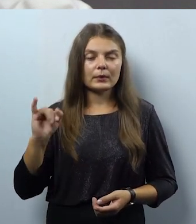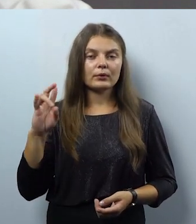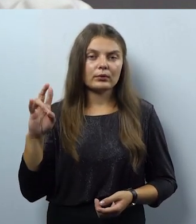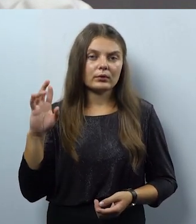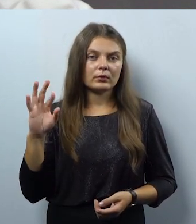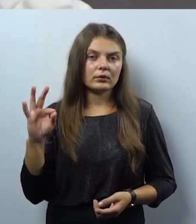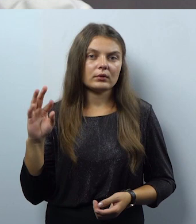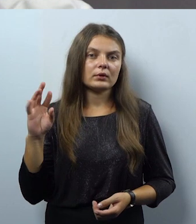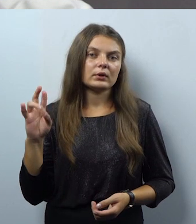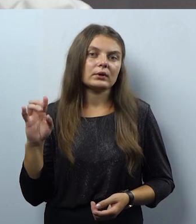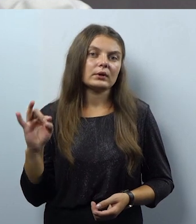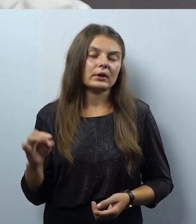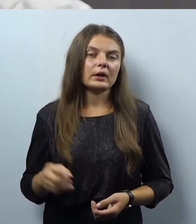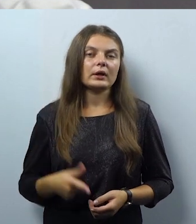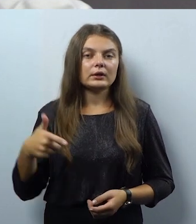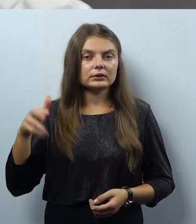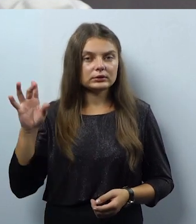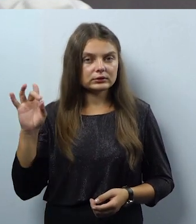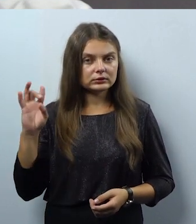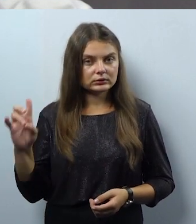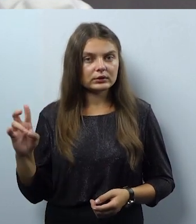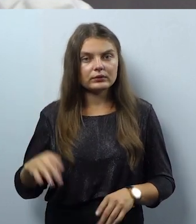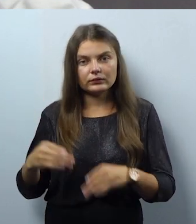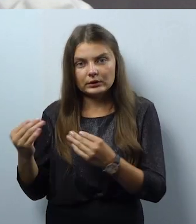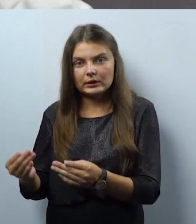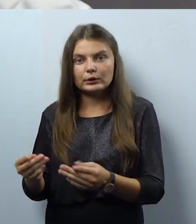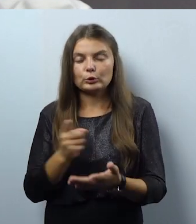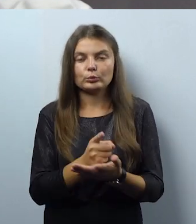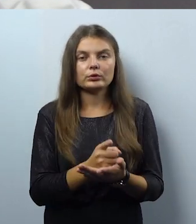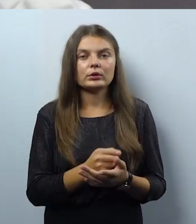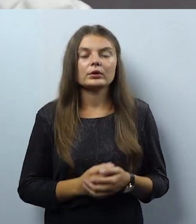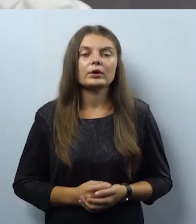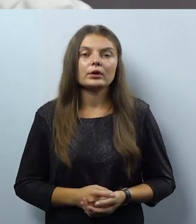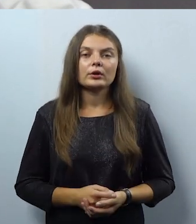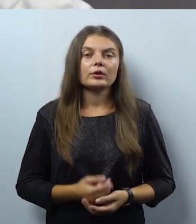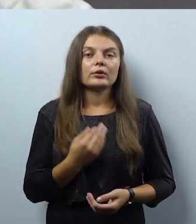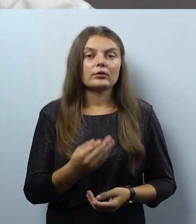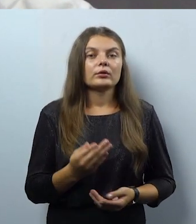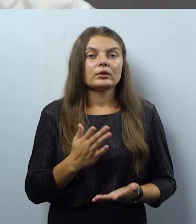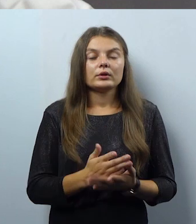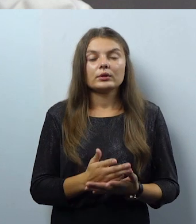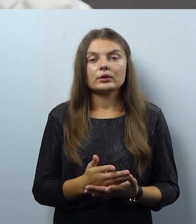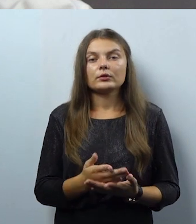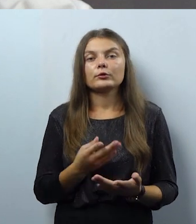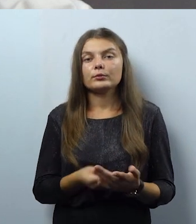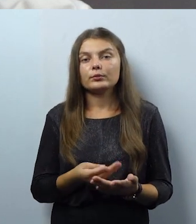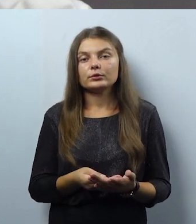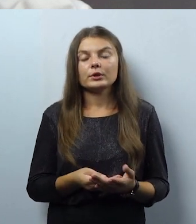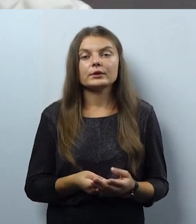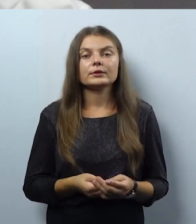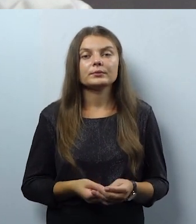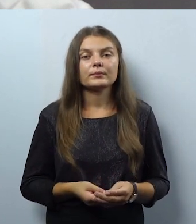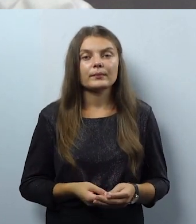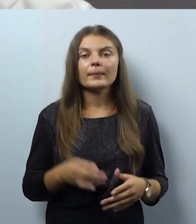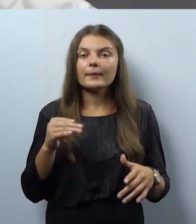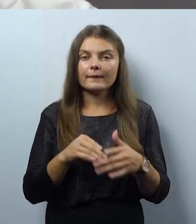теж є частиною їх доходу, що вони витрачаються. І також вони лягають на собівартість електроенергії, що